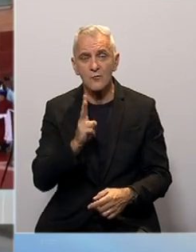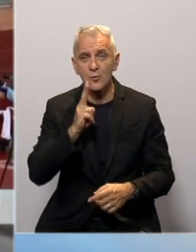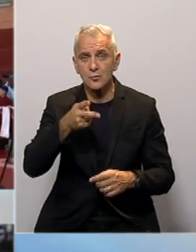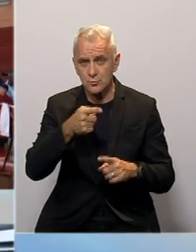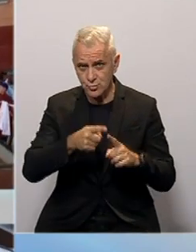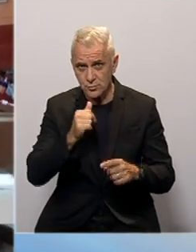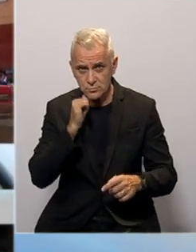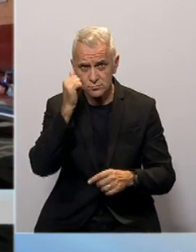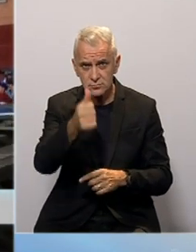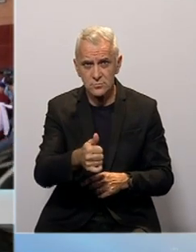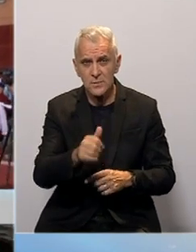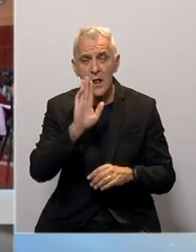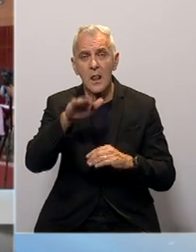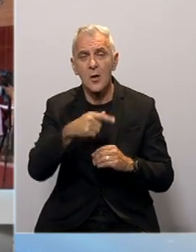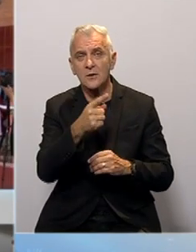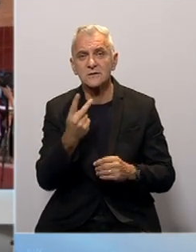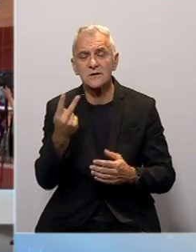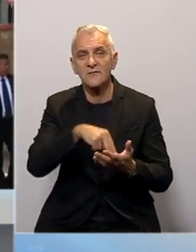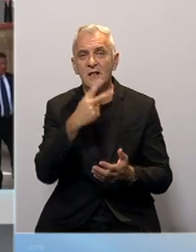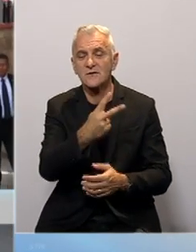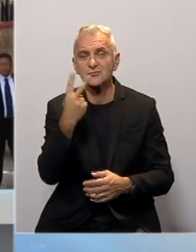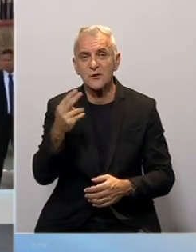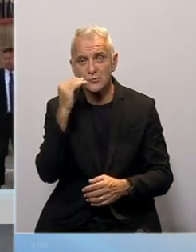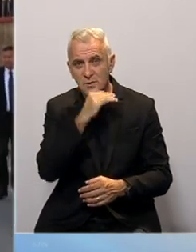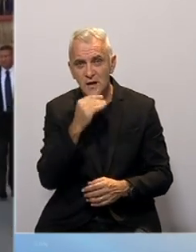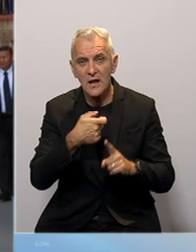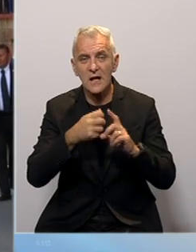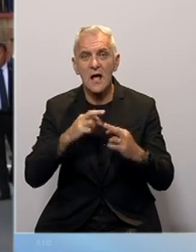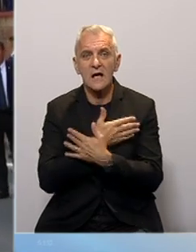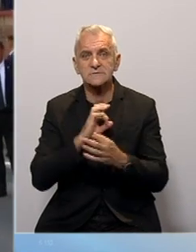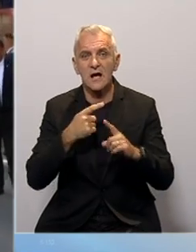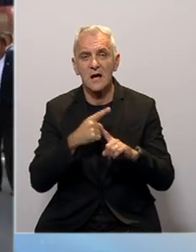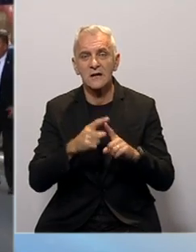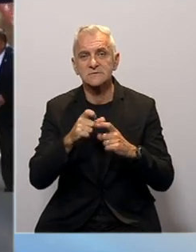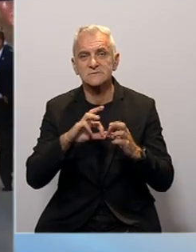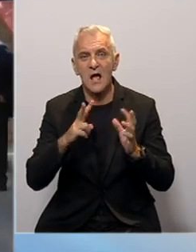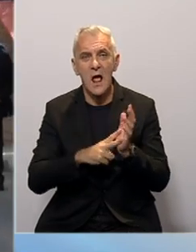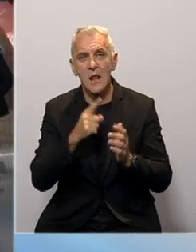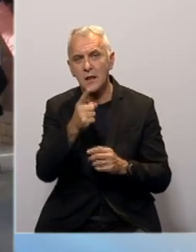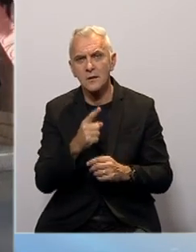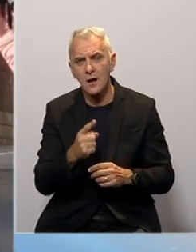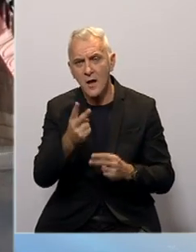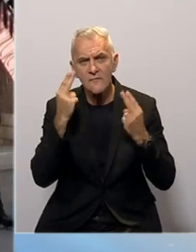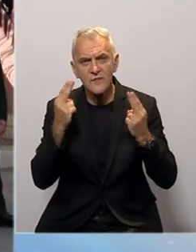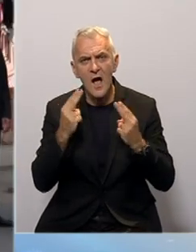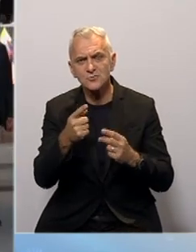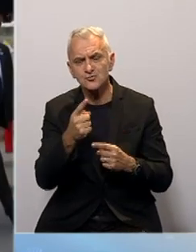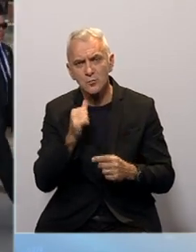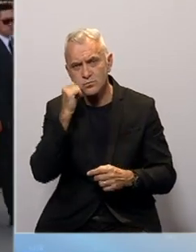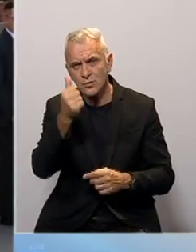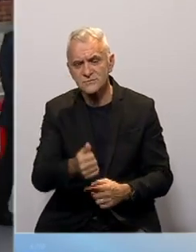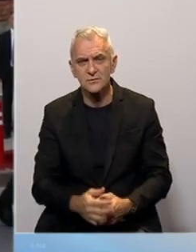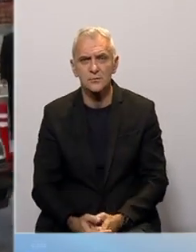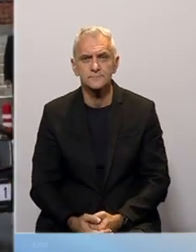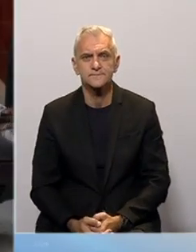region nakon onog u septembru 2022. godine u Kazahstan, što se također smatralo strateškom posjetom u geopolitičkom